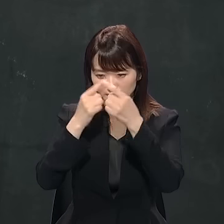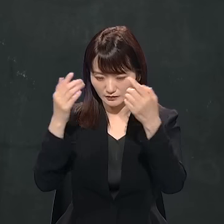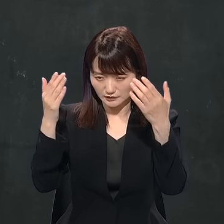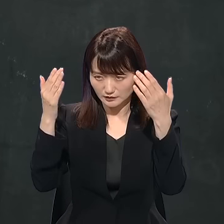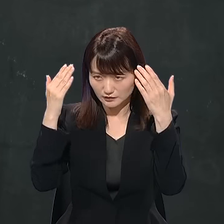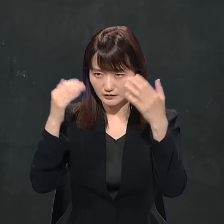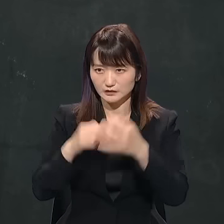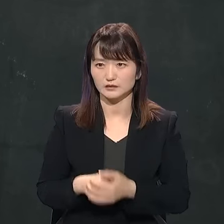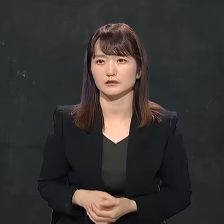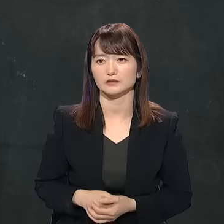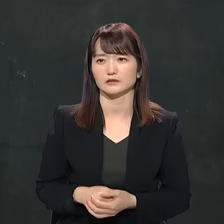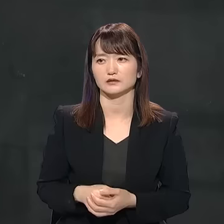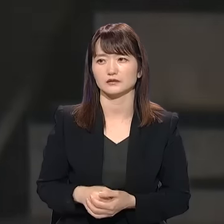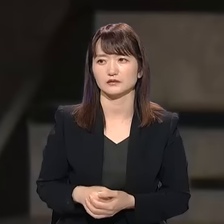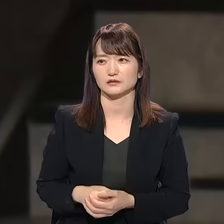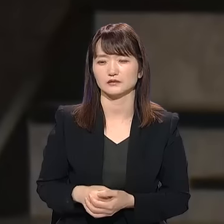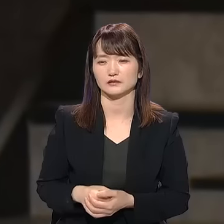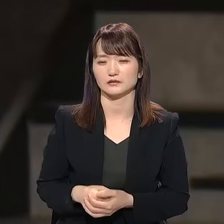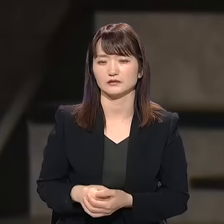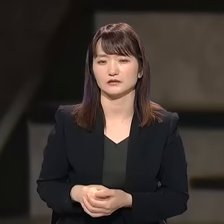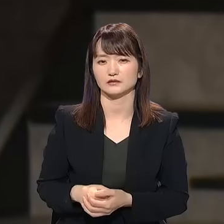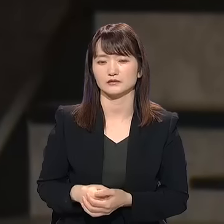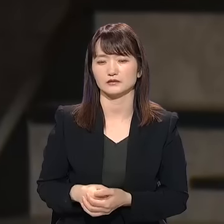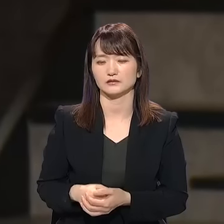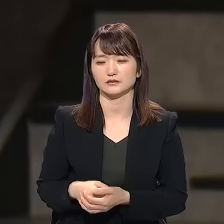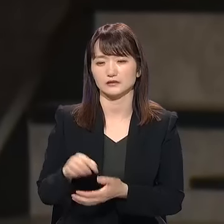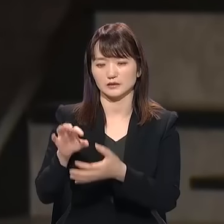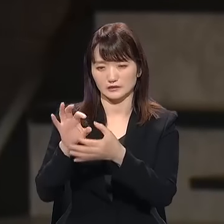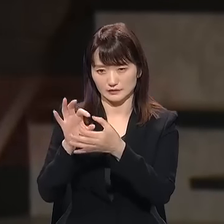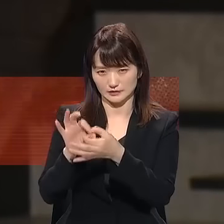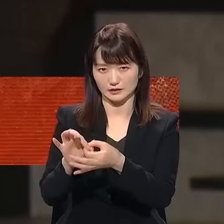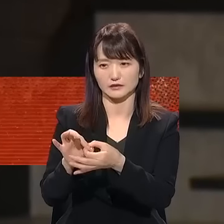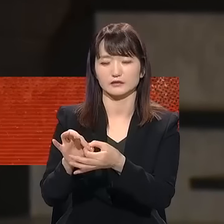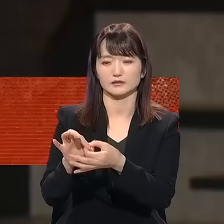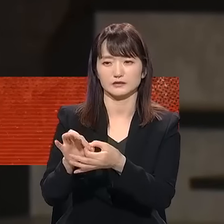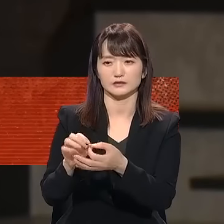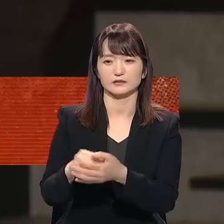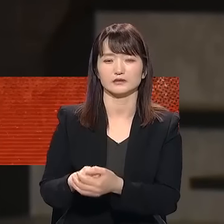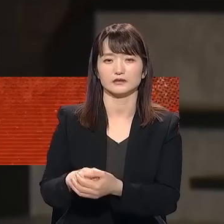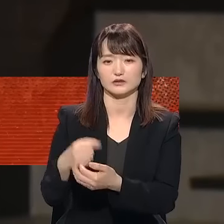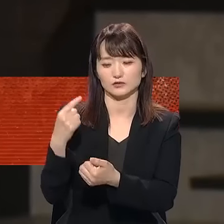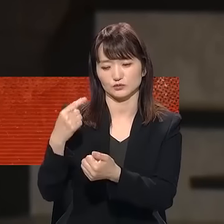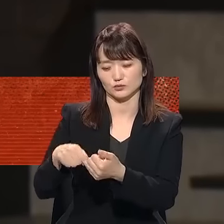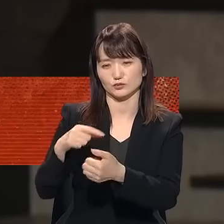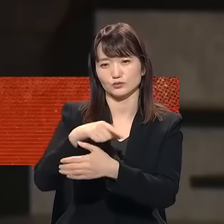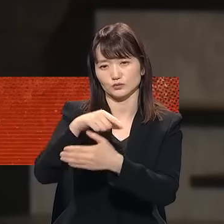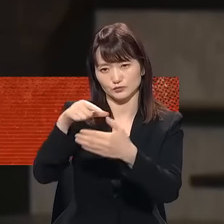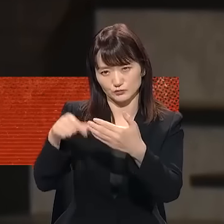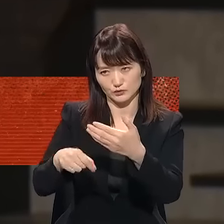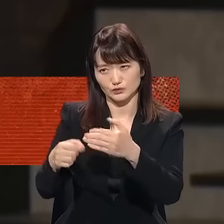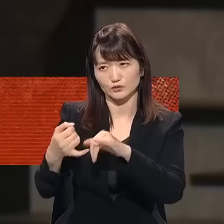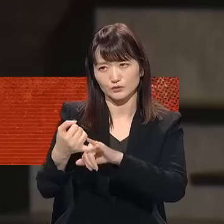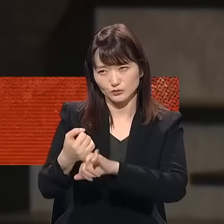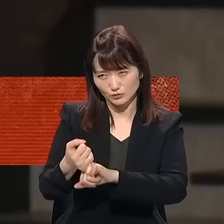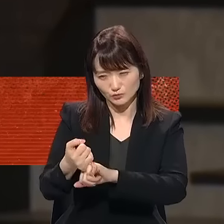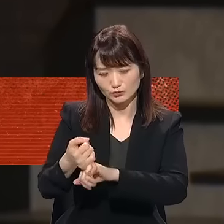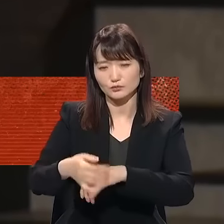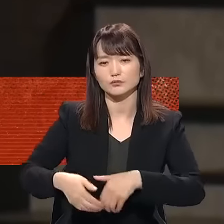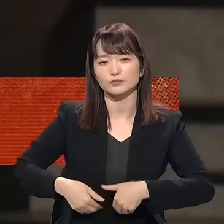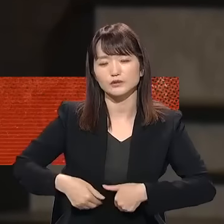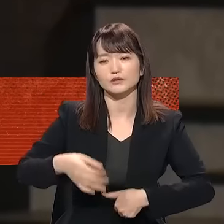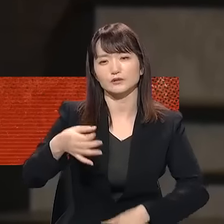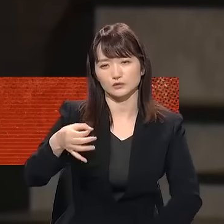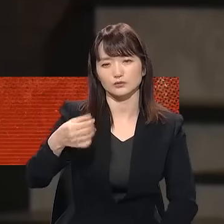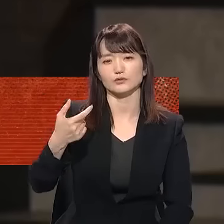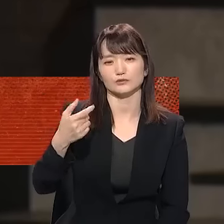연구소와 공동으로 주관을 하고 있는 교육 프로그램이다라고 교육에 필요한 최소한 비용이 60만 원이다 이렇게 또